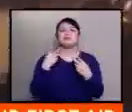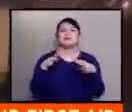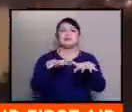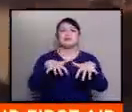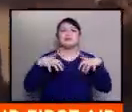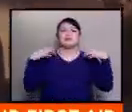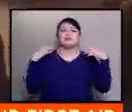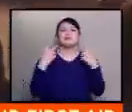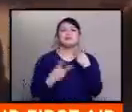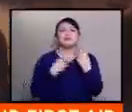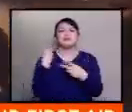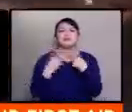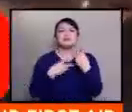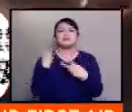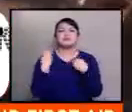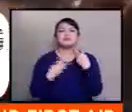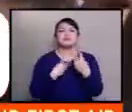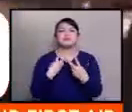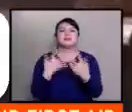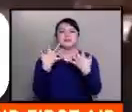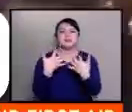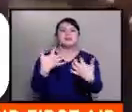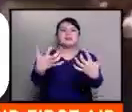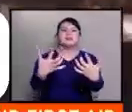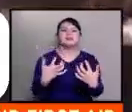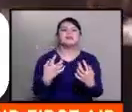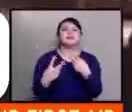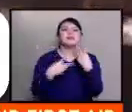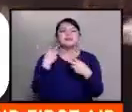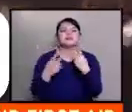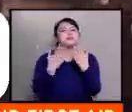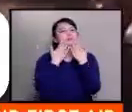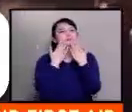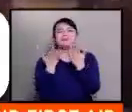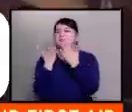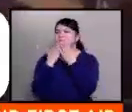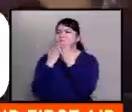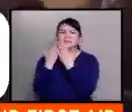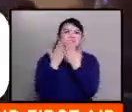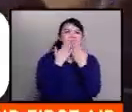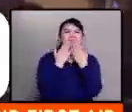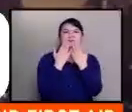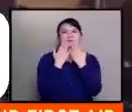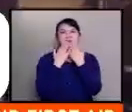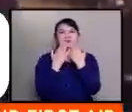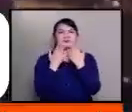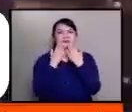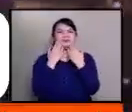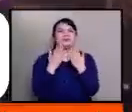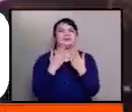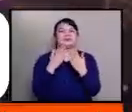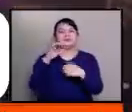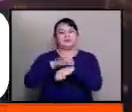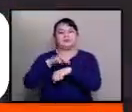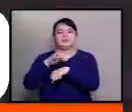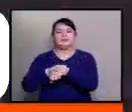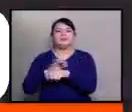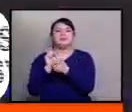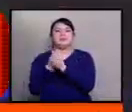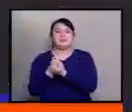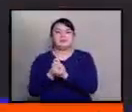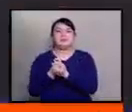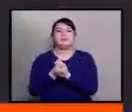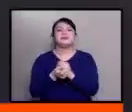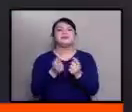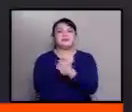Sarangyong! Ah, Brie, sarangyong을 해주셨어요. Thank you, Brie. 감동입니다, 진짜. You truly feel the love. I just